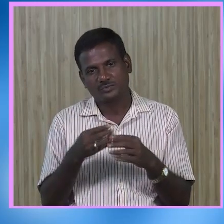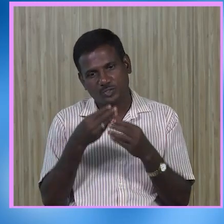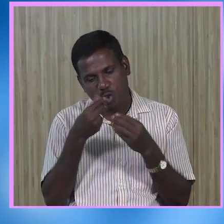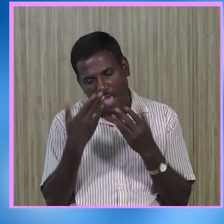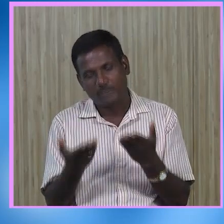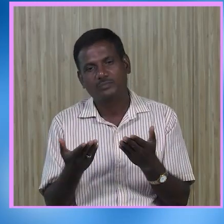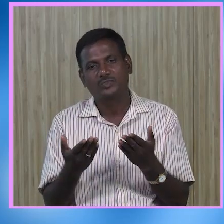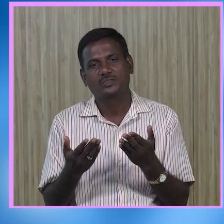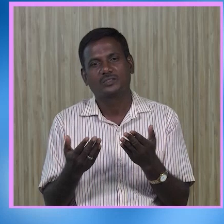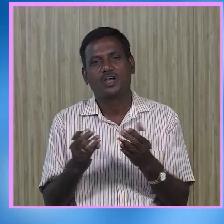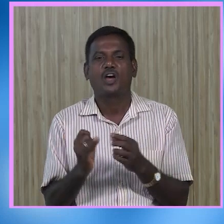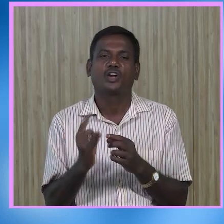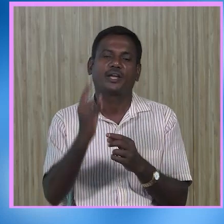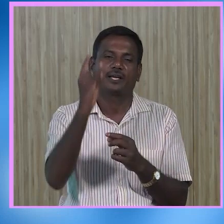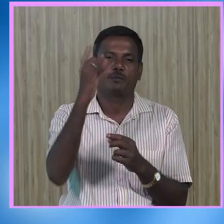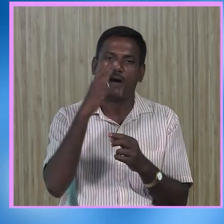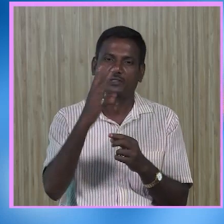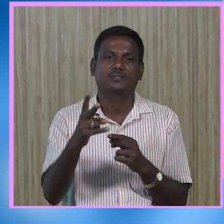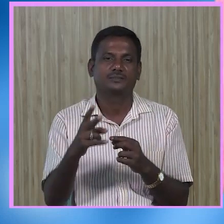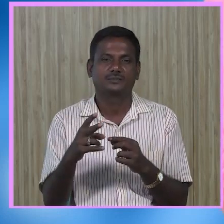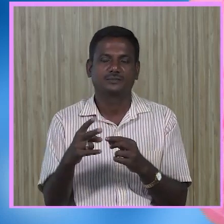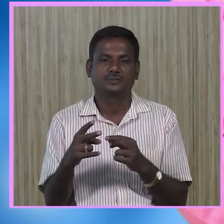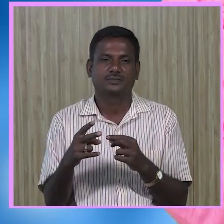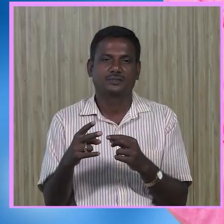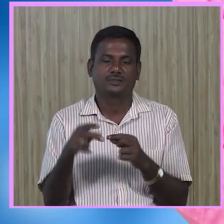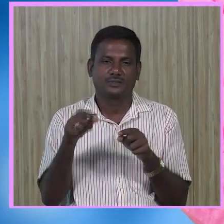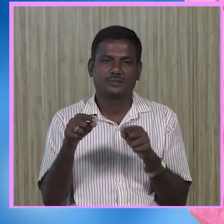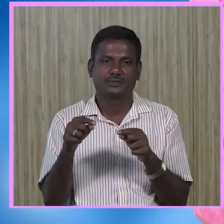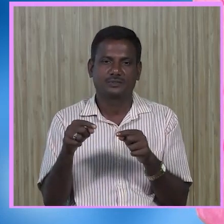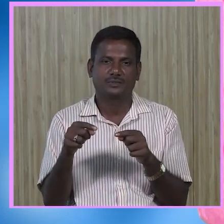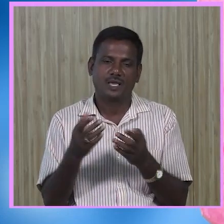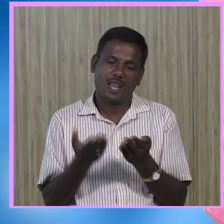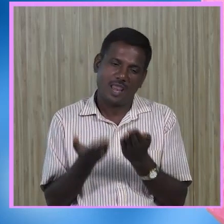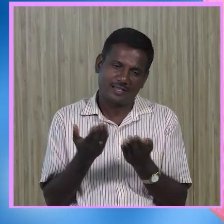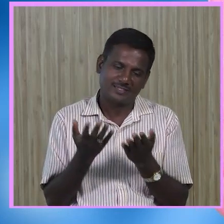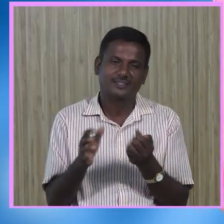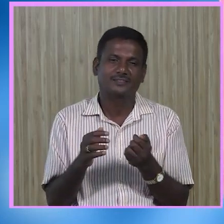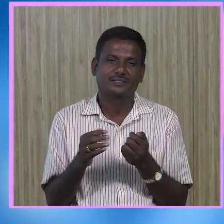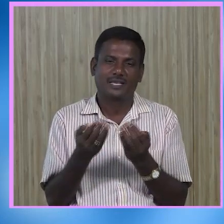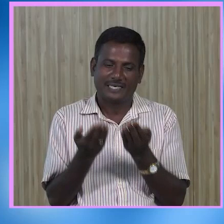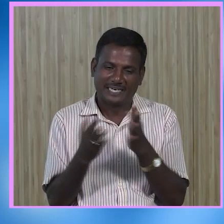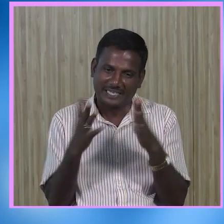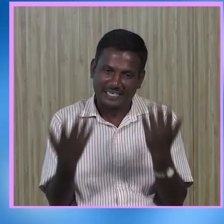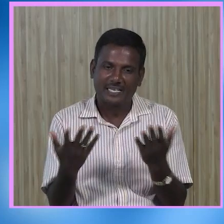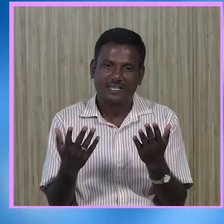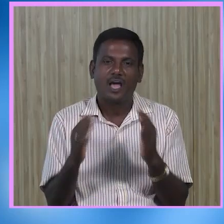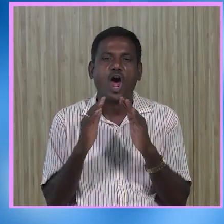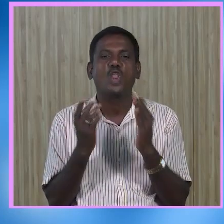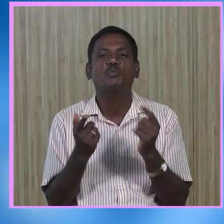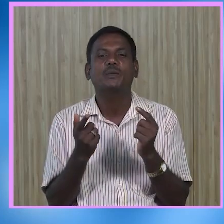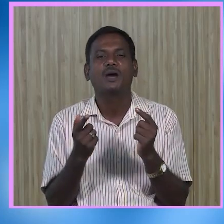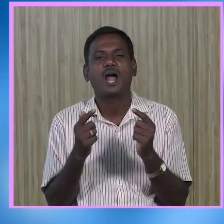பொருளை செஞ்ச ஒரு ராக்கெட்டுடைய மாதிரி. இது லேசான எடை குறைந்த அலுமினியம்,